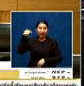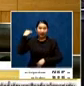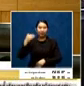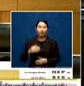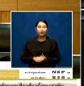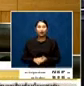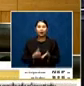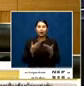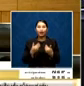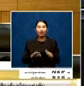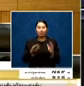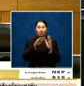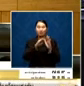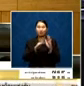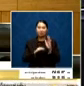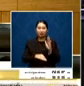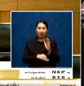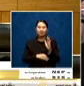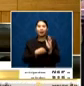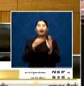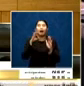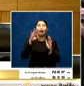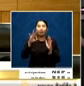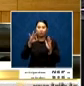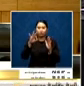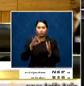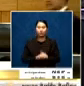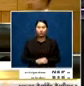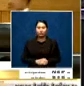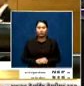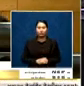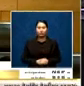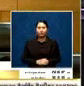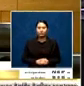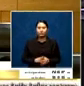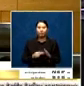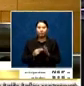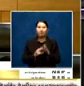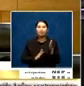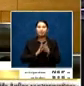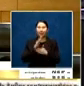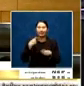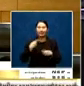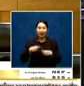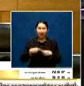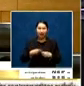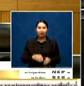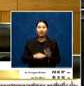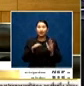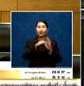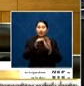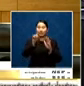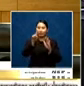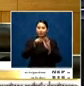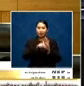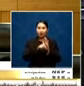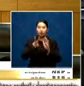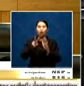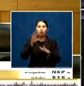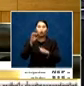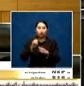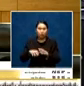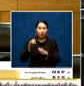ไรยังไง ครับ อธิบายได้ดีมากผมคิดว่าน่าจะซื้อใจหลายฝ่ายได้อยู ่ครับ อาจจะซื้อไม่ได้ซื้อไม่ได้มันก็ทำให้ประชาชนเห็นผมคิดว่า